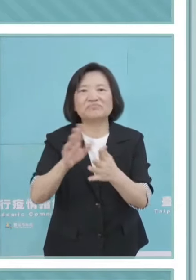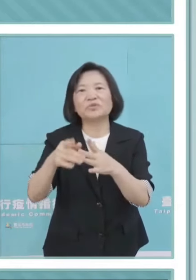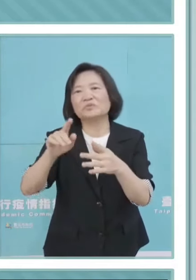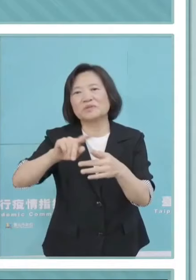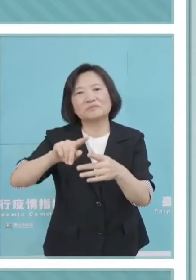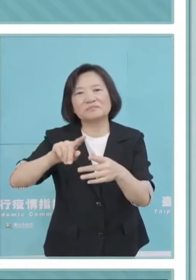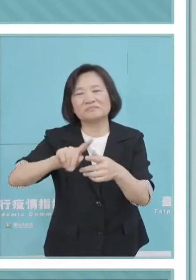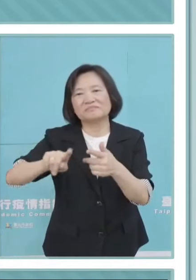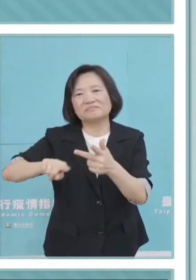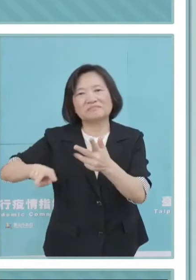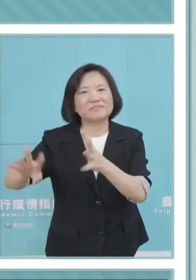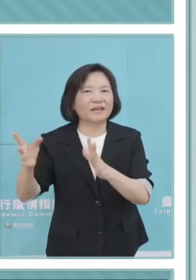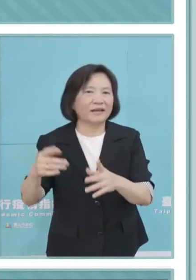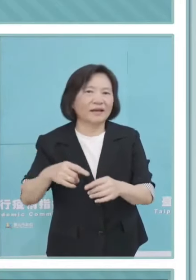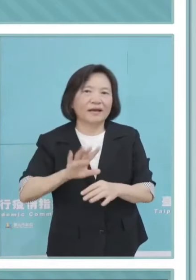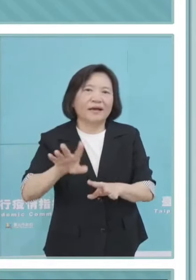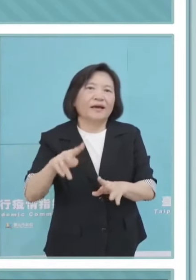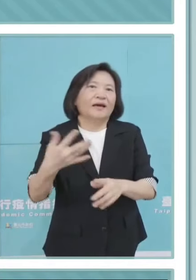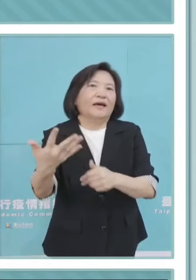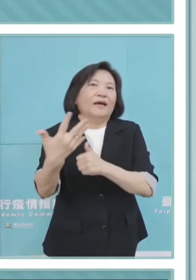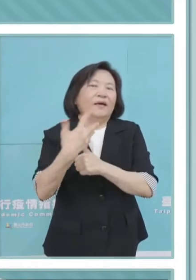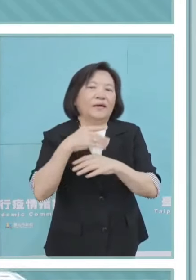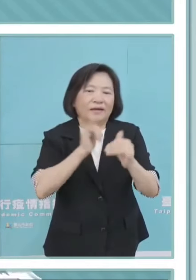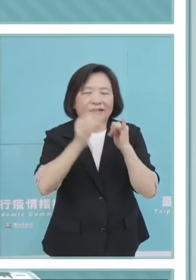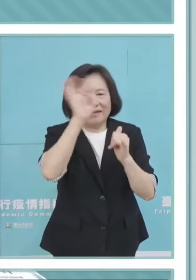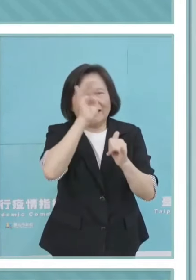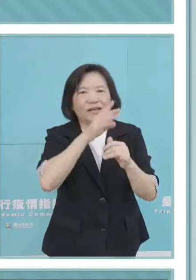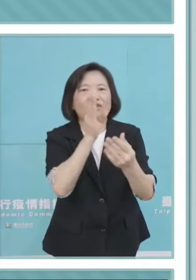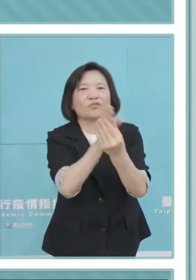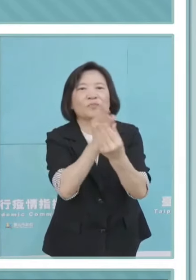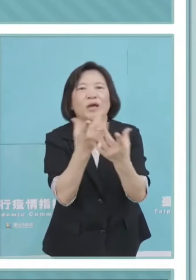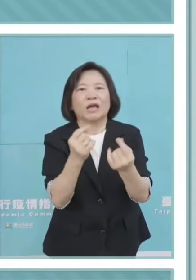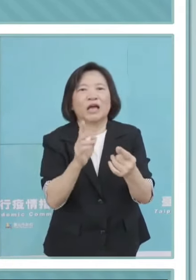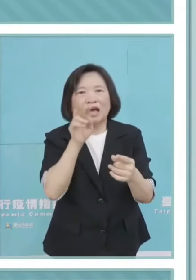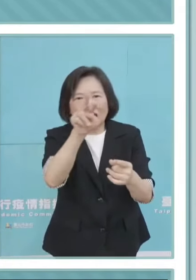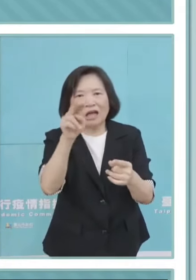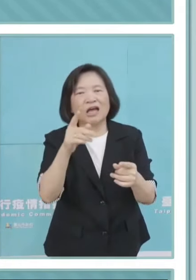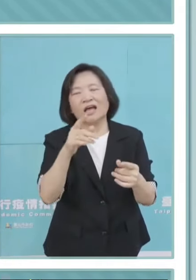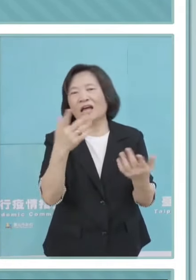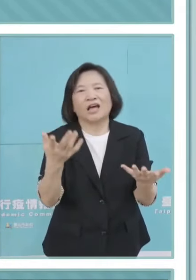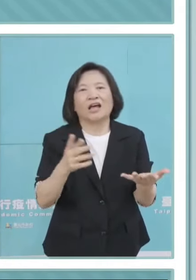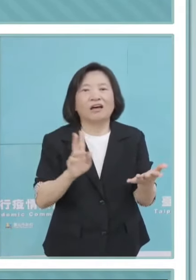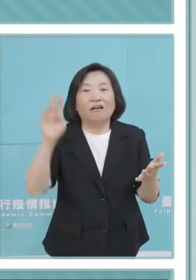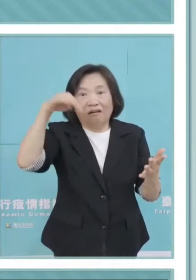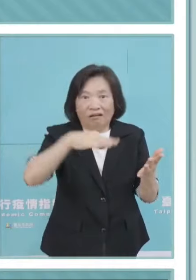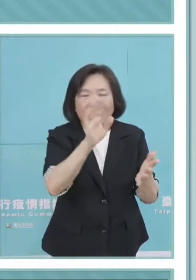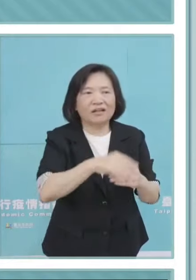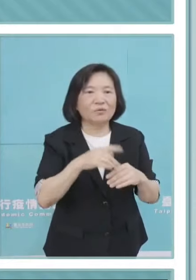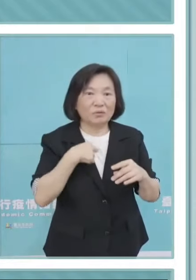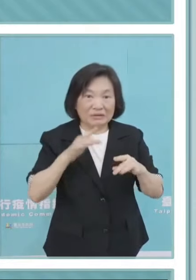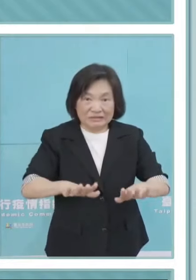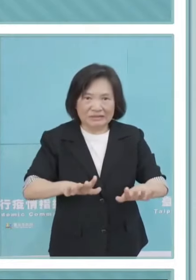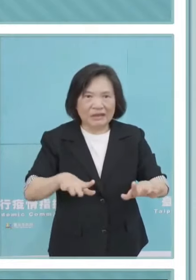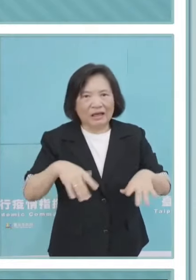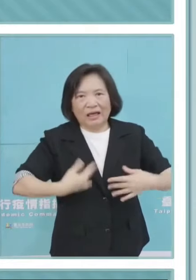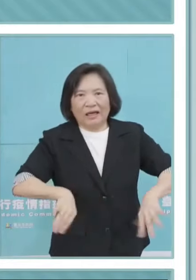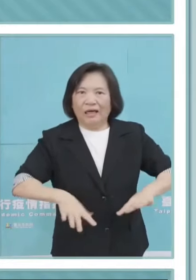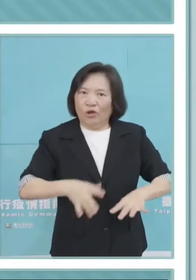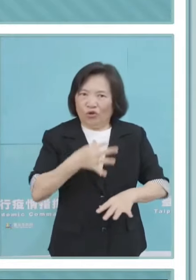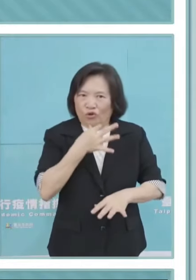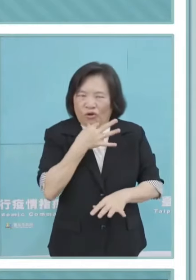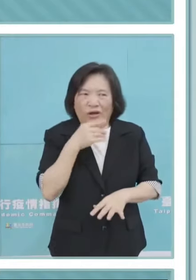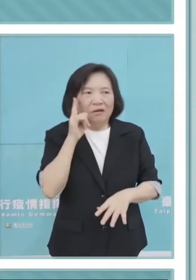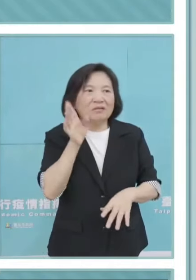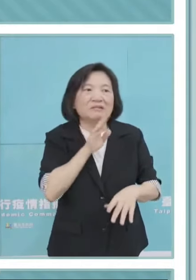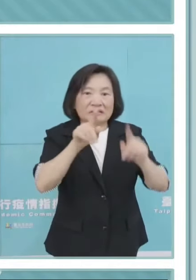调？ 哎，会讲哦，民调那跟股票一样，你知道吗？看看就好。其实我跟你讲，我今天最焦虑的是这个，你知